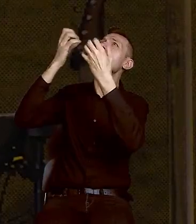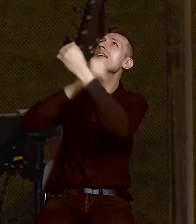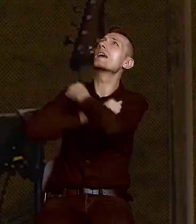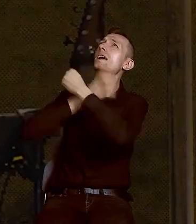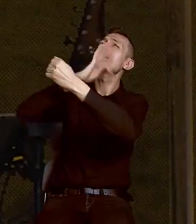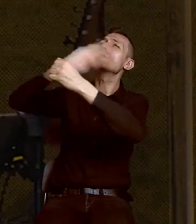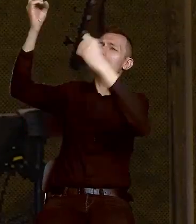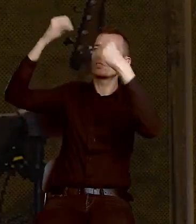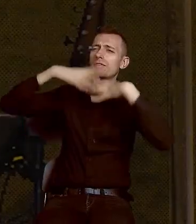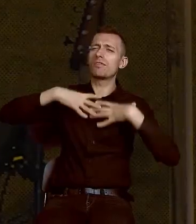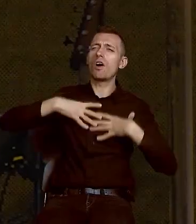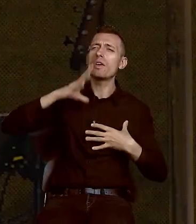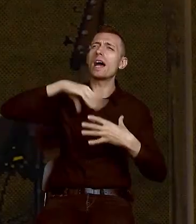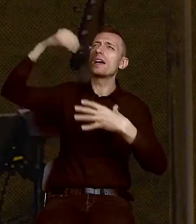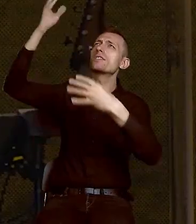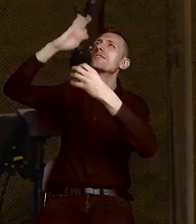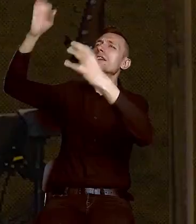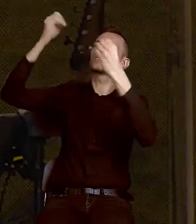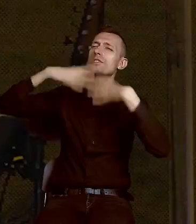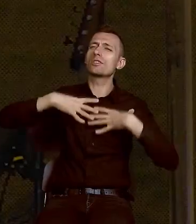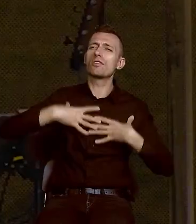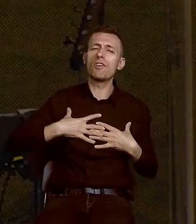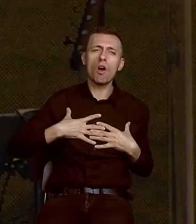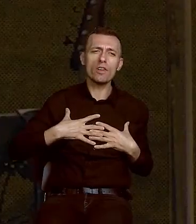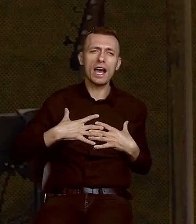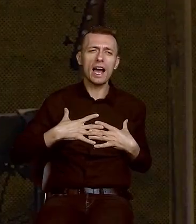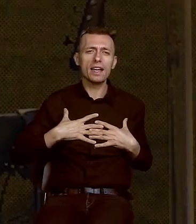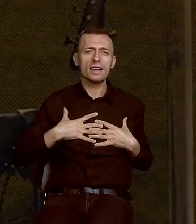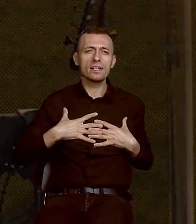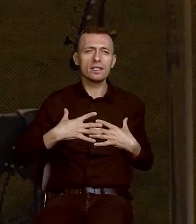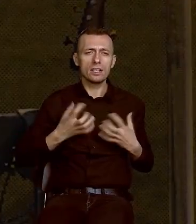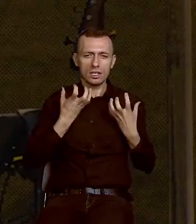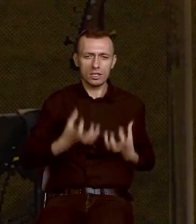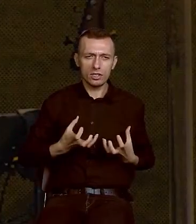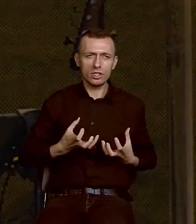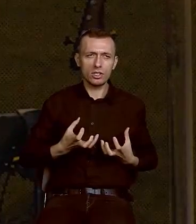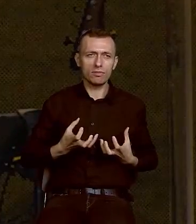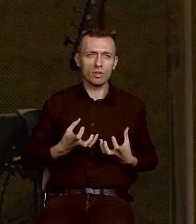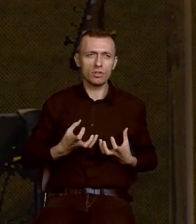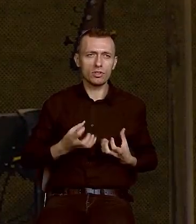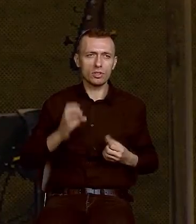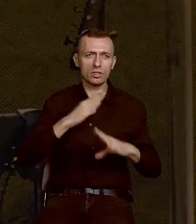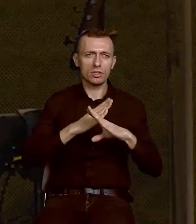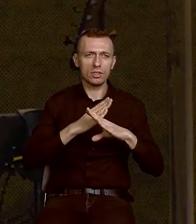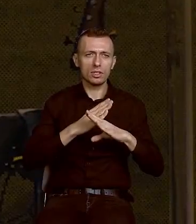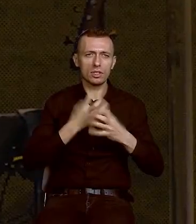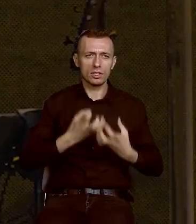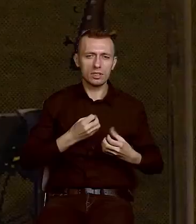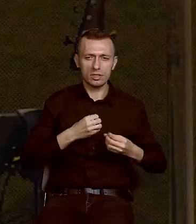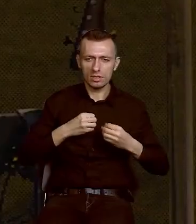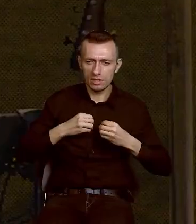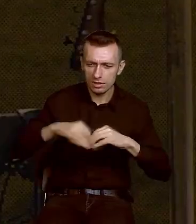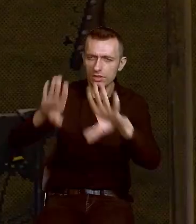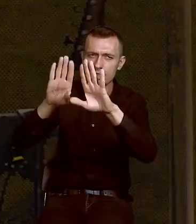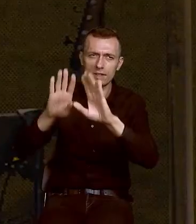wypędzi chciwość. Niech Twoja czystość przyjdzie do mnie i wypędzi wszelkie żądze. Niech miłosierdzie Twoje przyjdzie do mnie i wypędzi zazdrość.